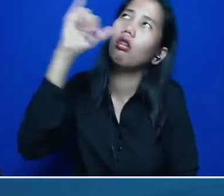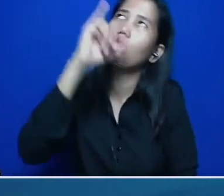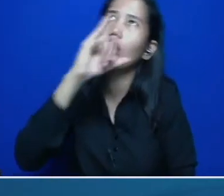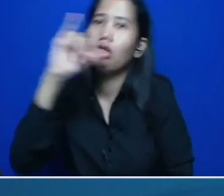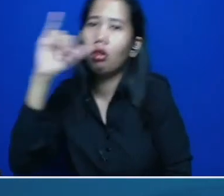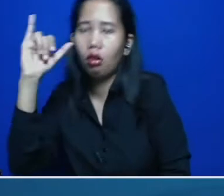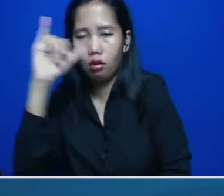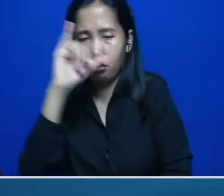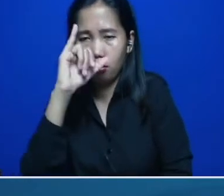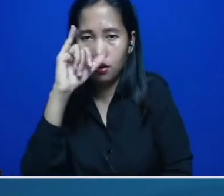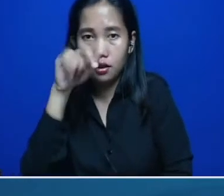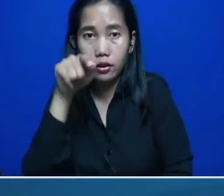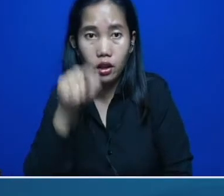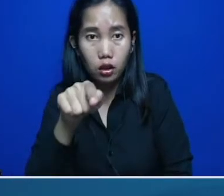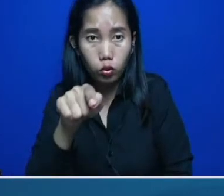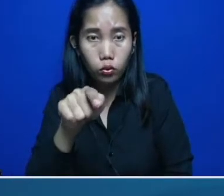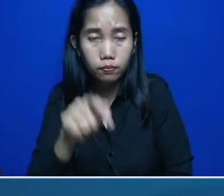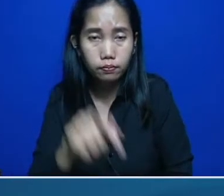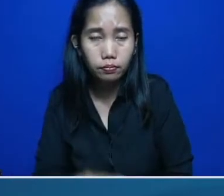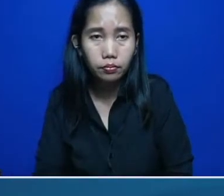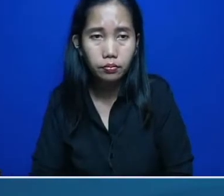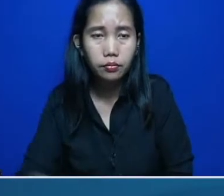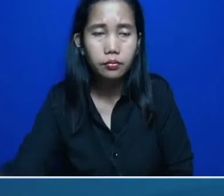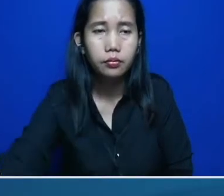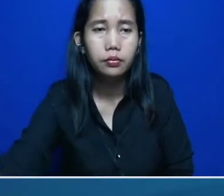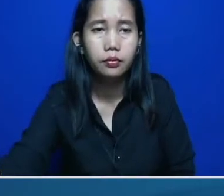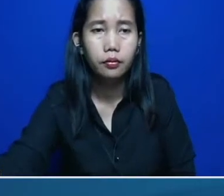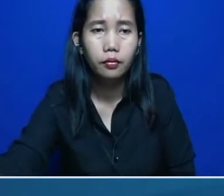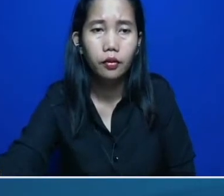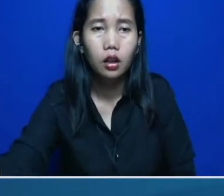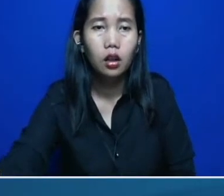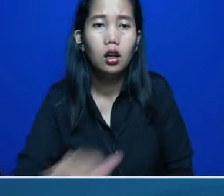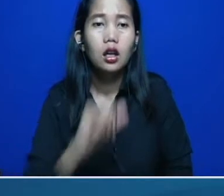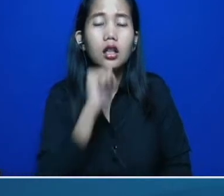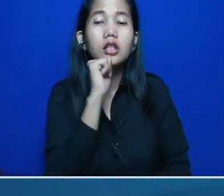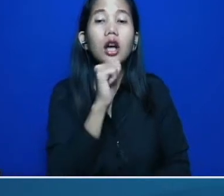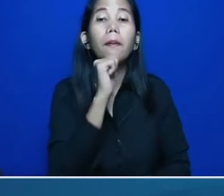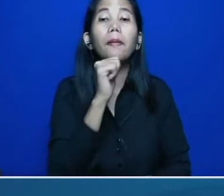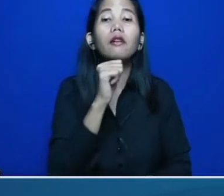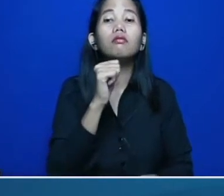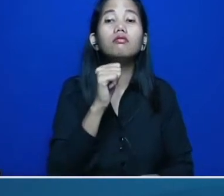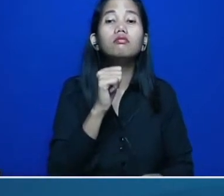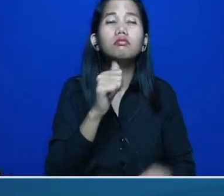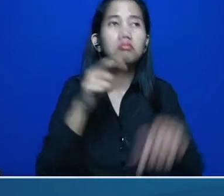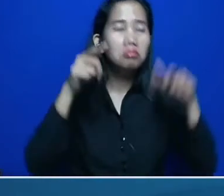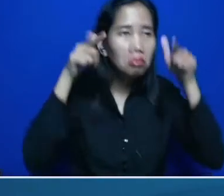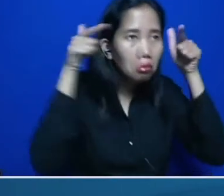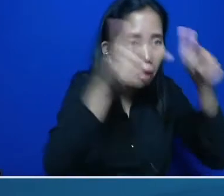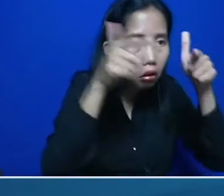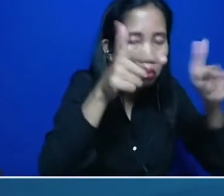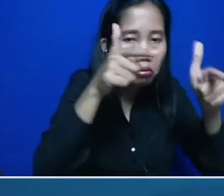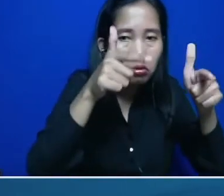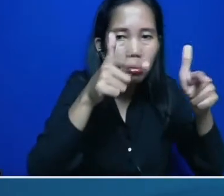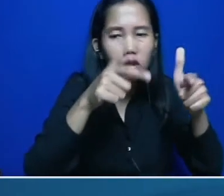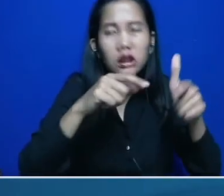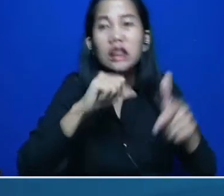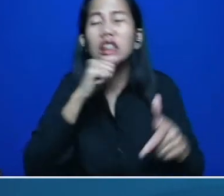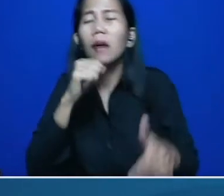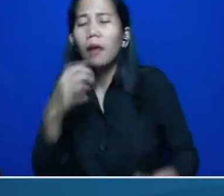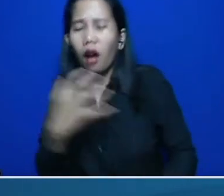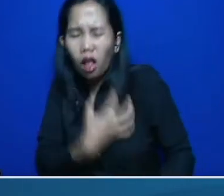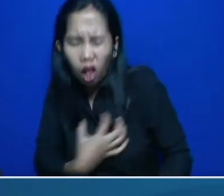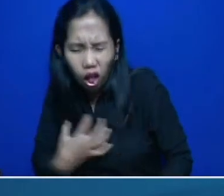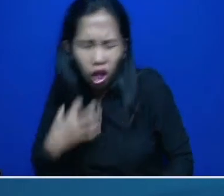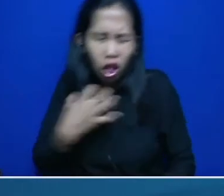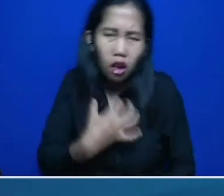bisa nggak jelas ya Siapa yang mengadu yang mengeluh siapa bertengkar siapa berkeluh kesah